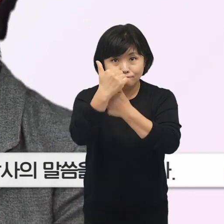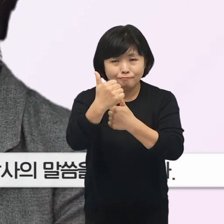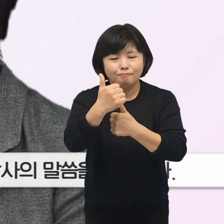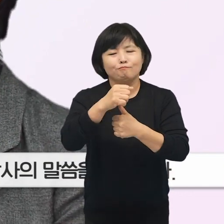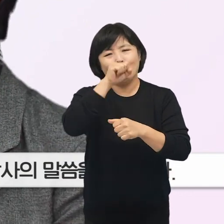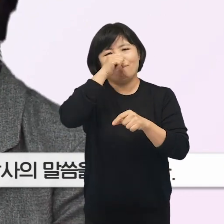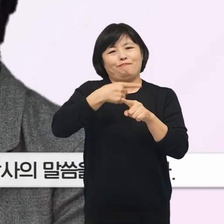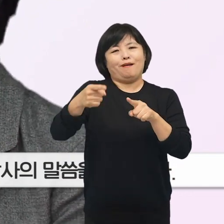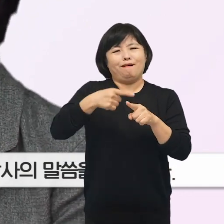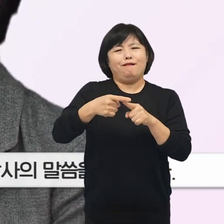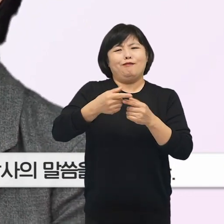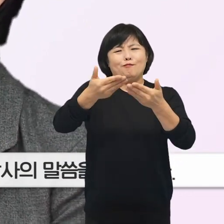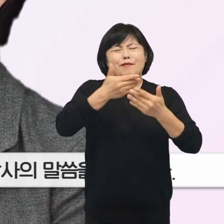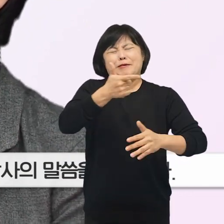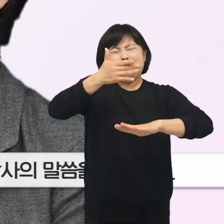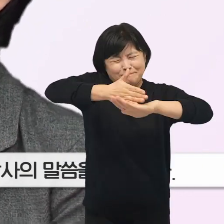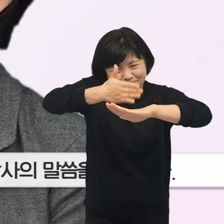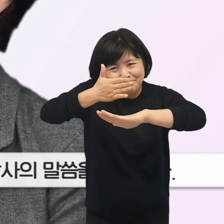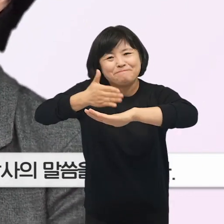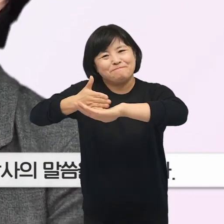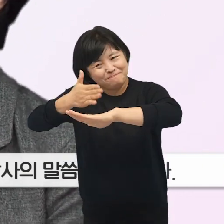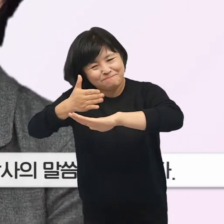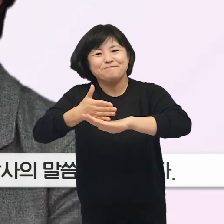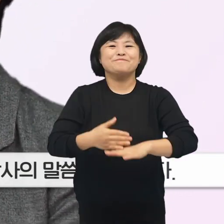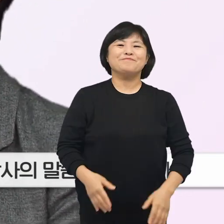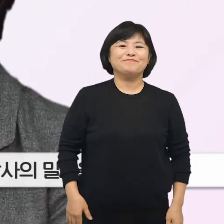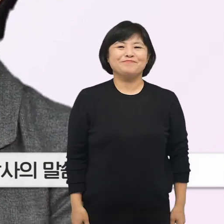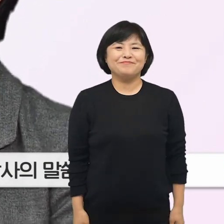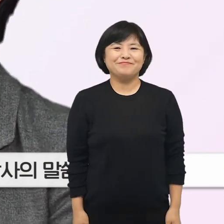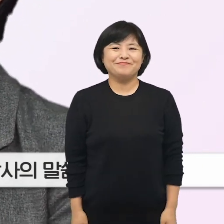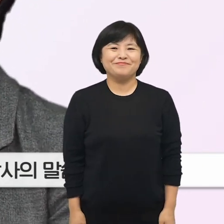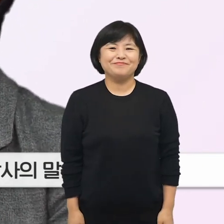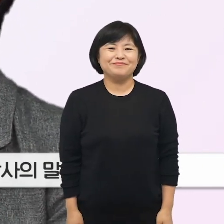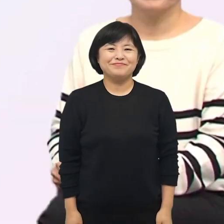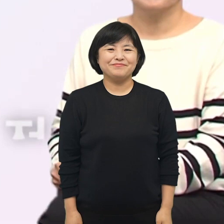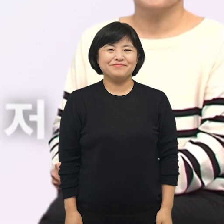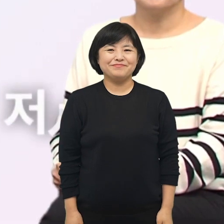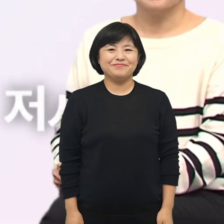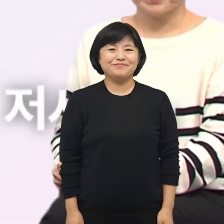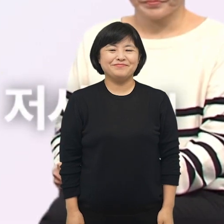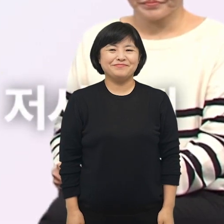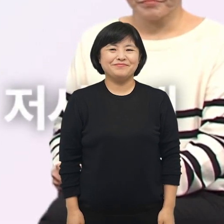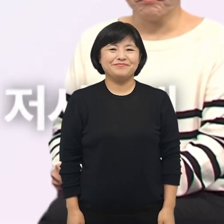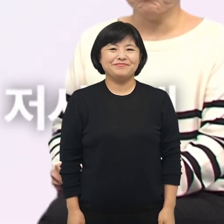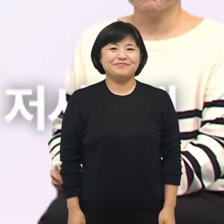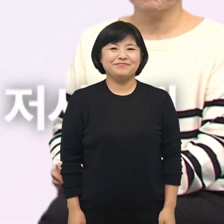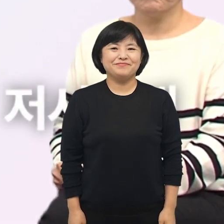빌어서 좋은 말씀, 좋은 평을 해주신 분들에게 감사의 말씀을 드립니다.